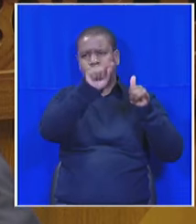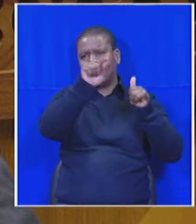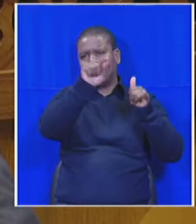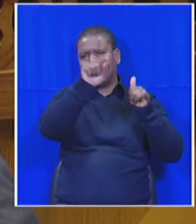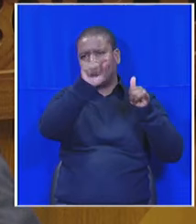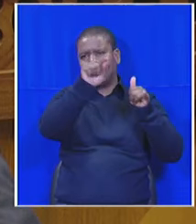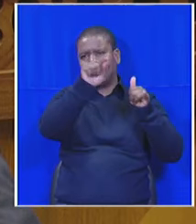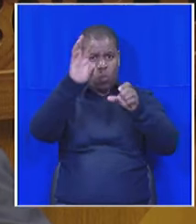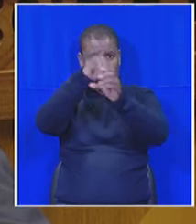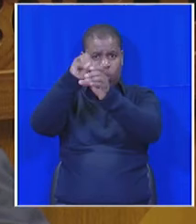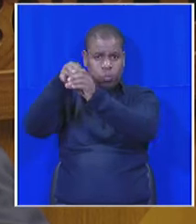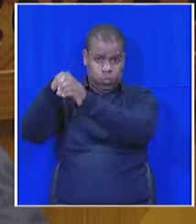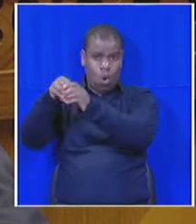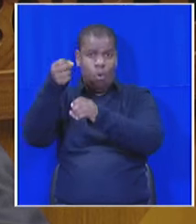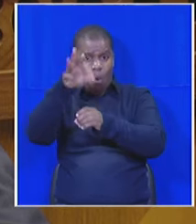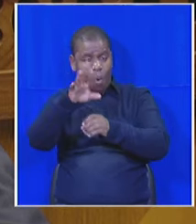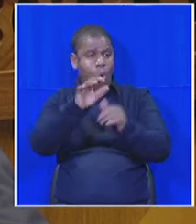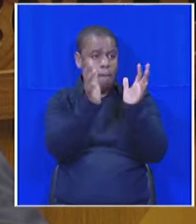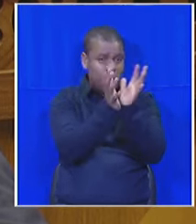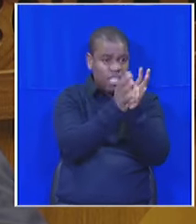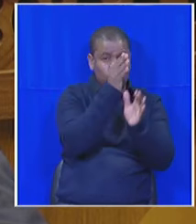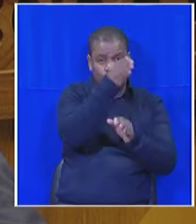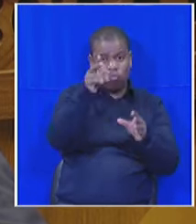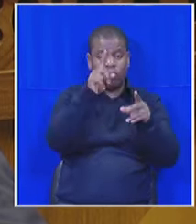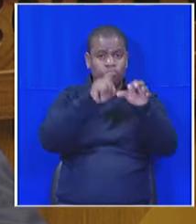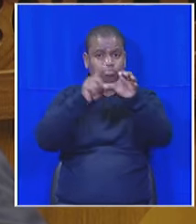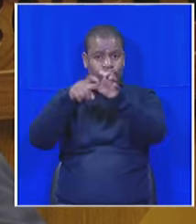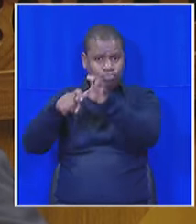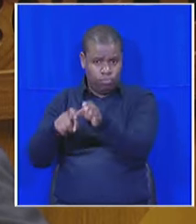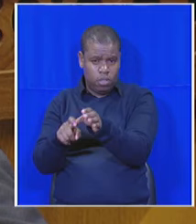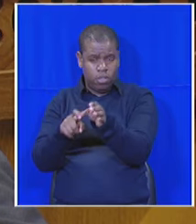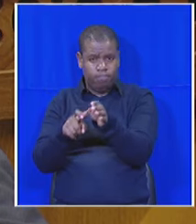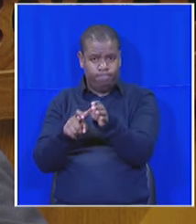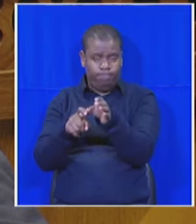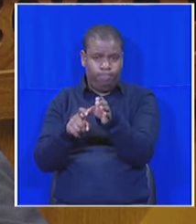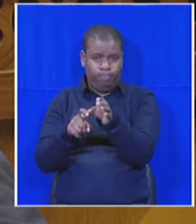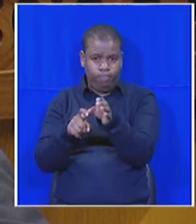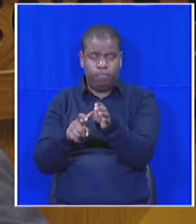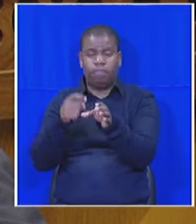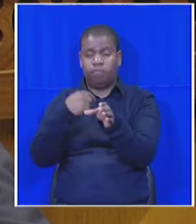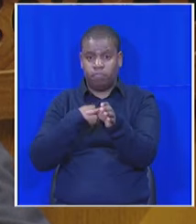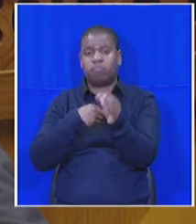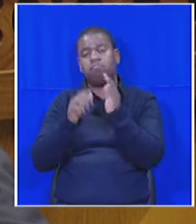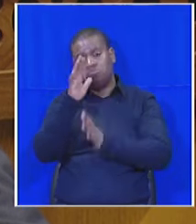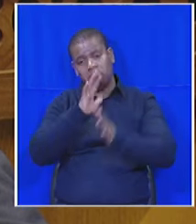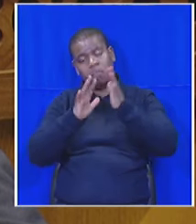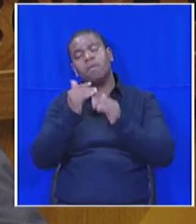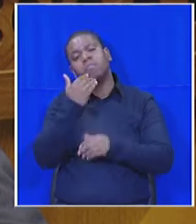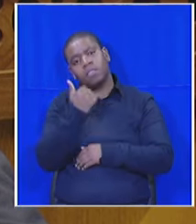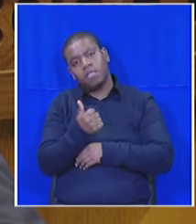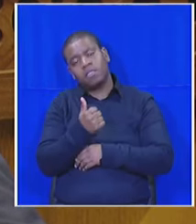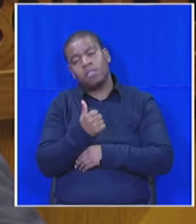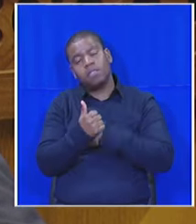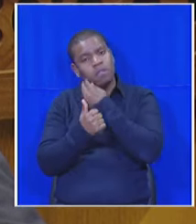disrespekvol teenoor u. Nou wil ek vandag vir u sê, en u moet mooi luister. U is gewoond. Amptenare doen aan